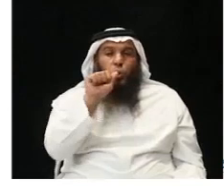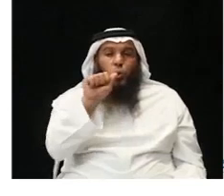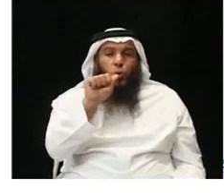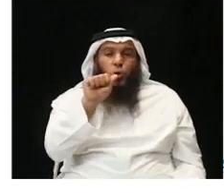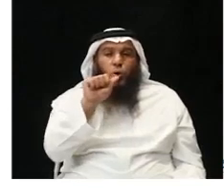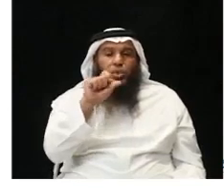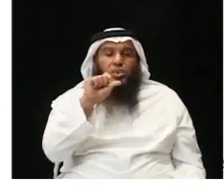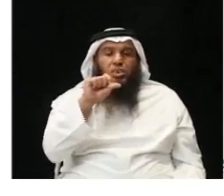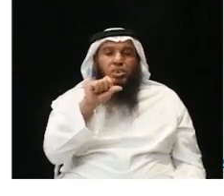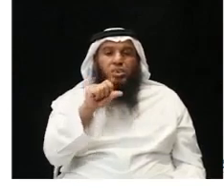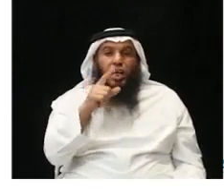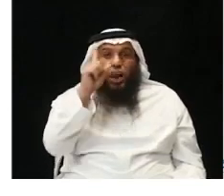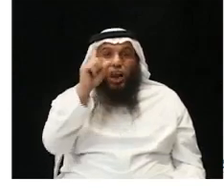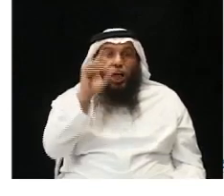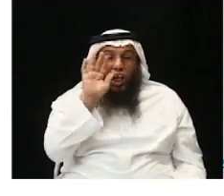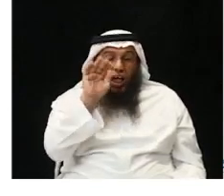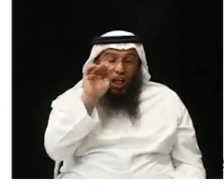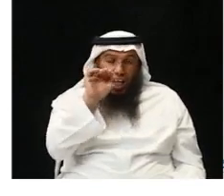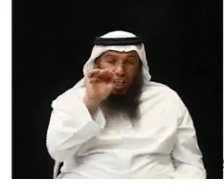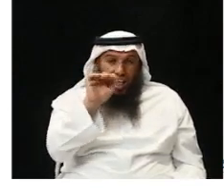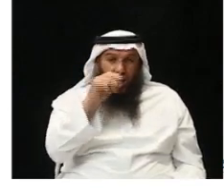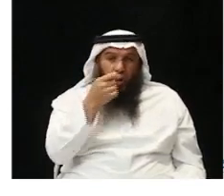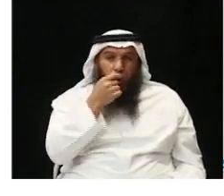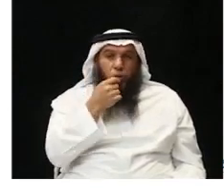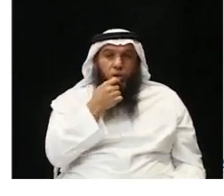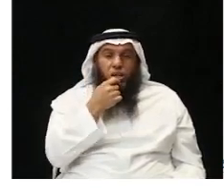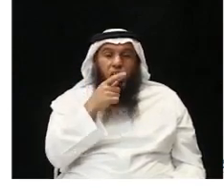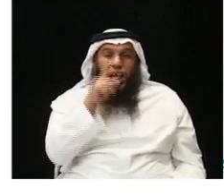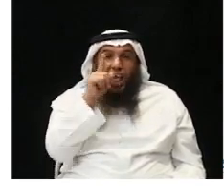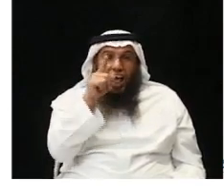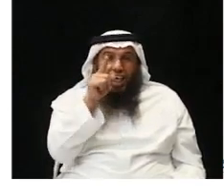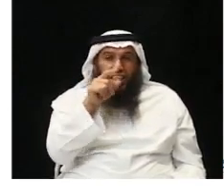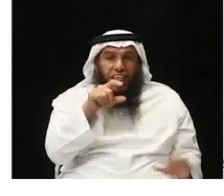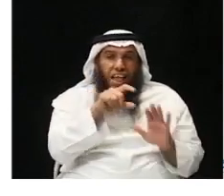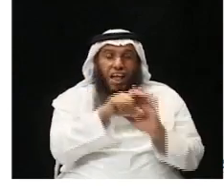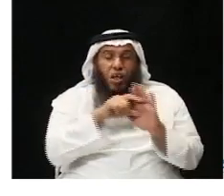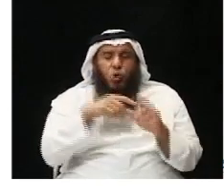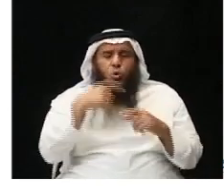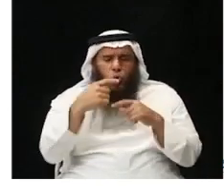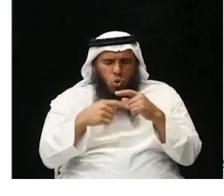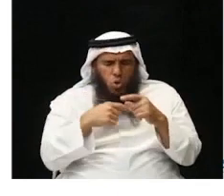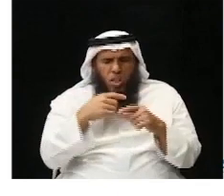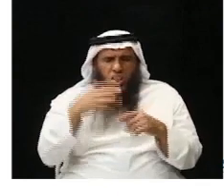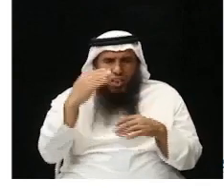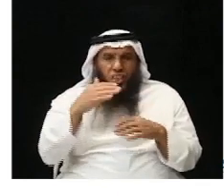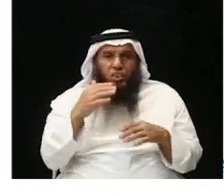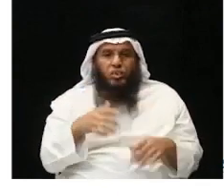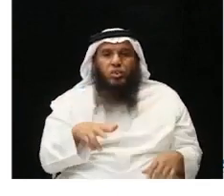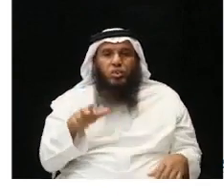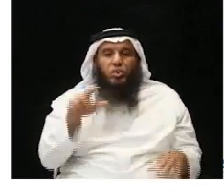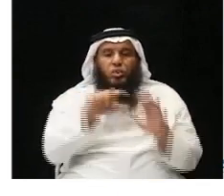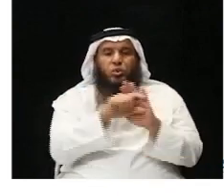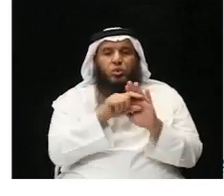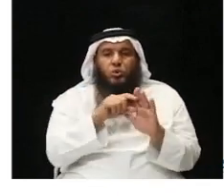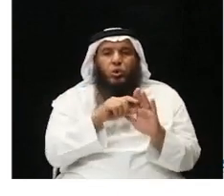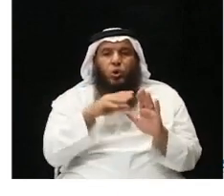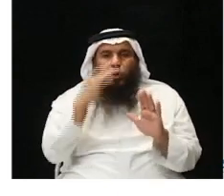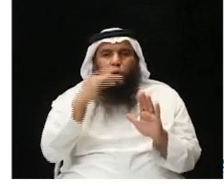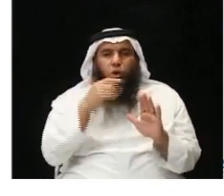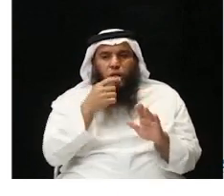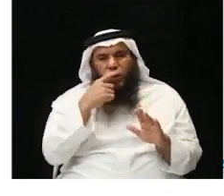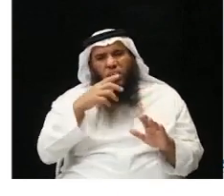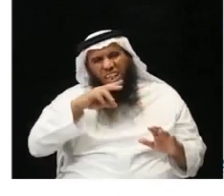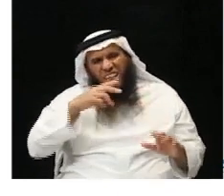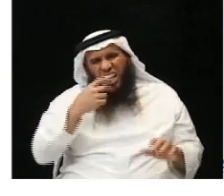سبحانه وتعالى بها في القرآن الكريم، وهذه الآية متكررة في كثير من سور القرآن لكنها